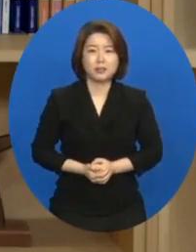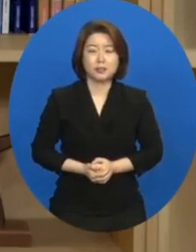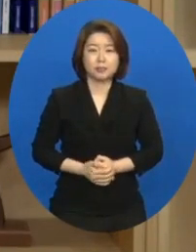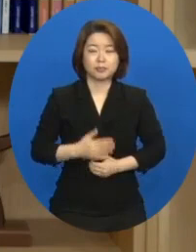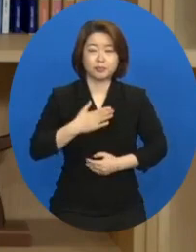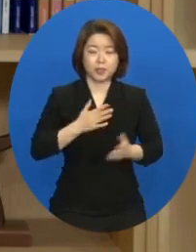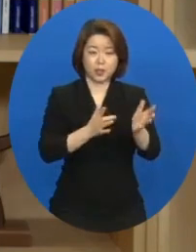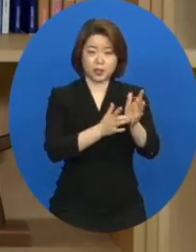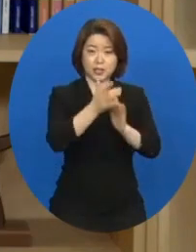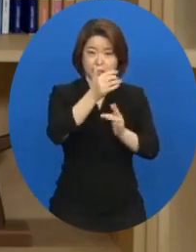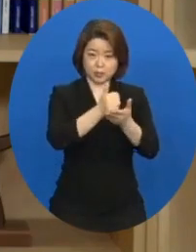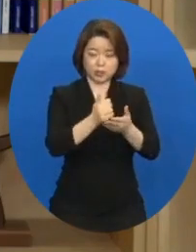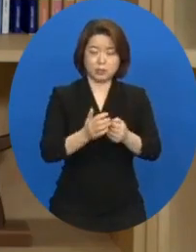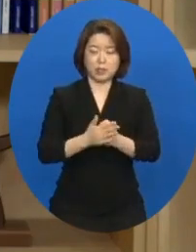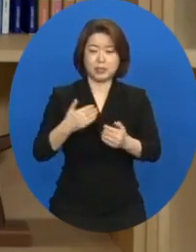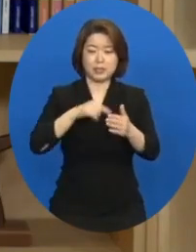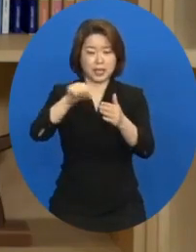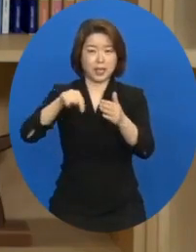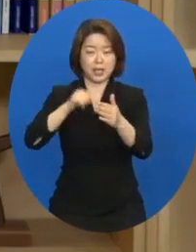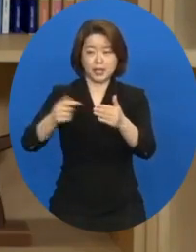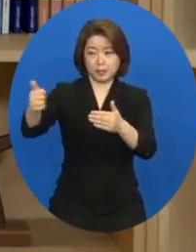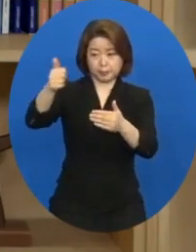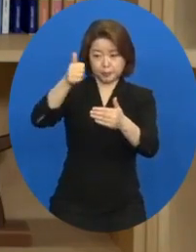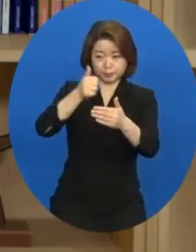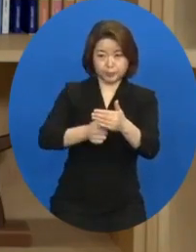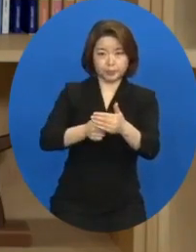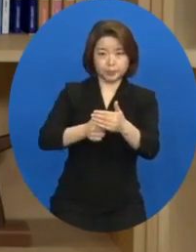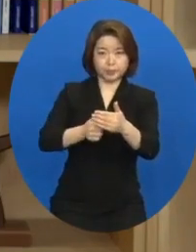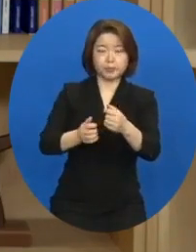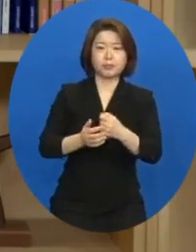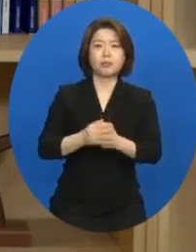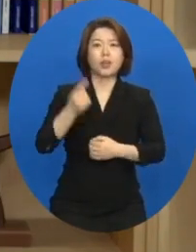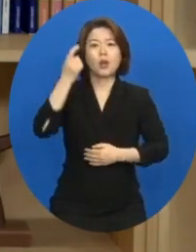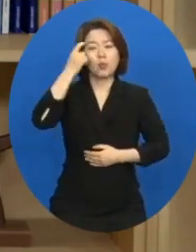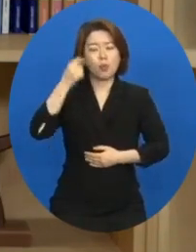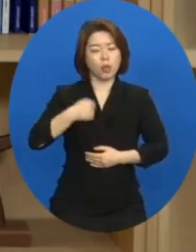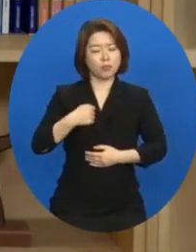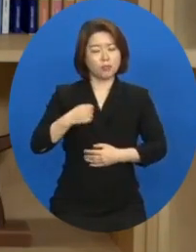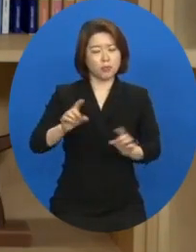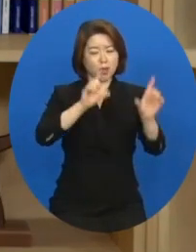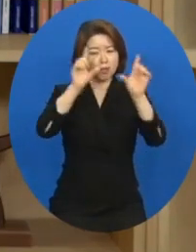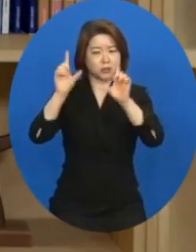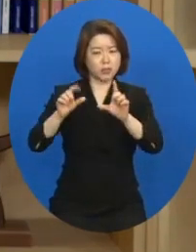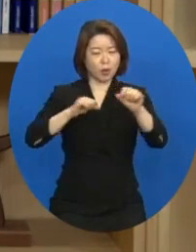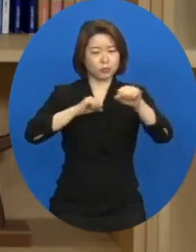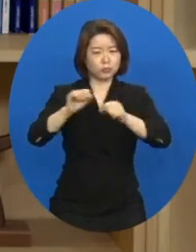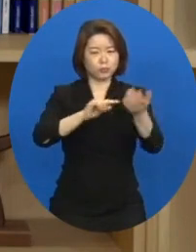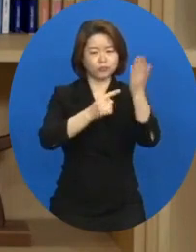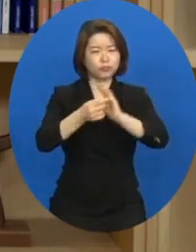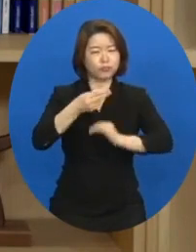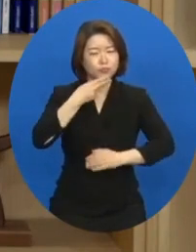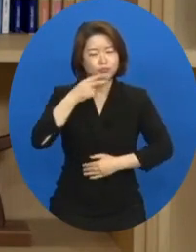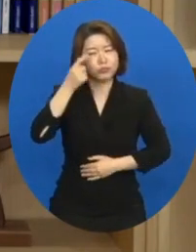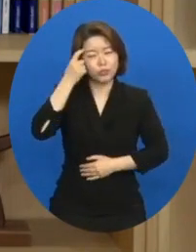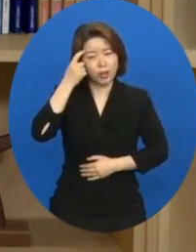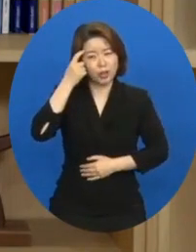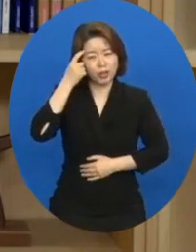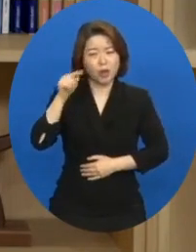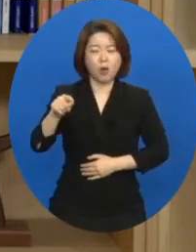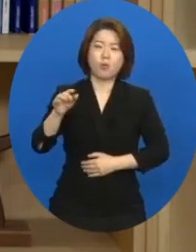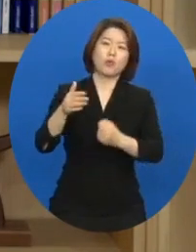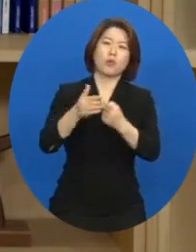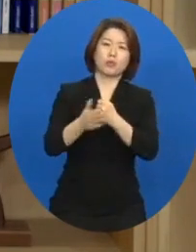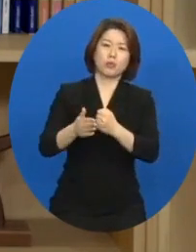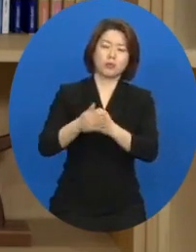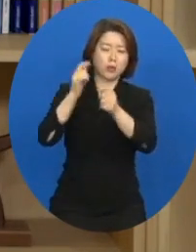저는 예수님께서 제안에 임 하셨으면 서도 왜 제 삶 속에서는 역사 하지 않으신 아 한동안 그 문제로